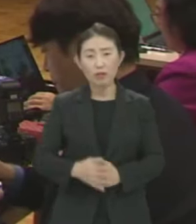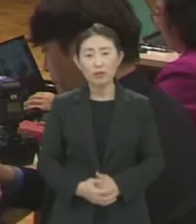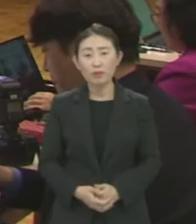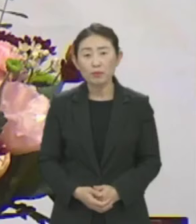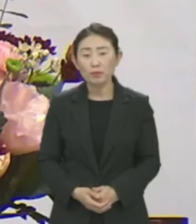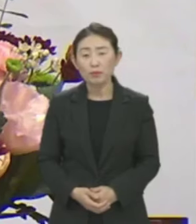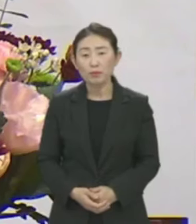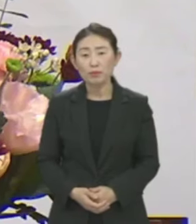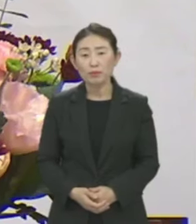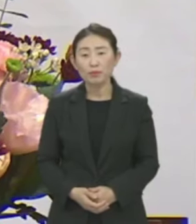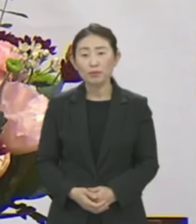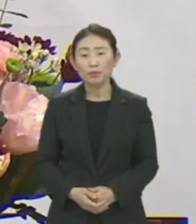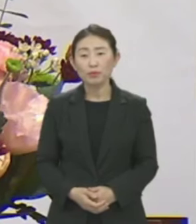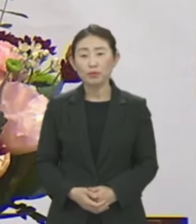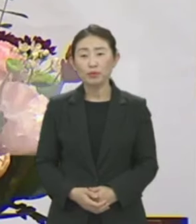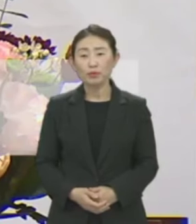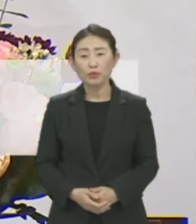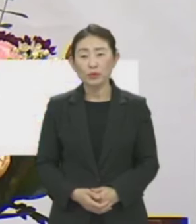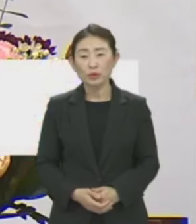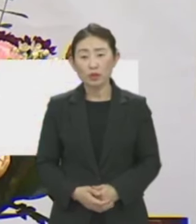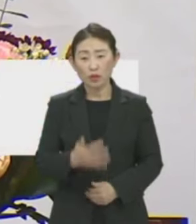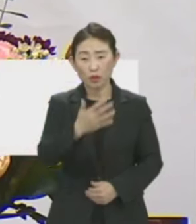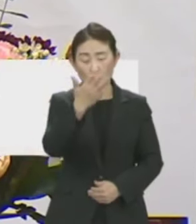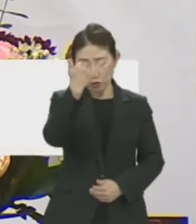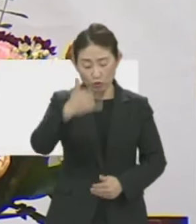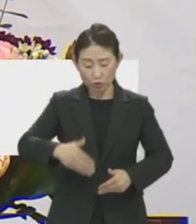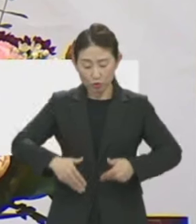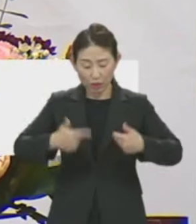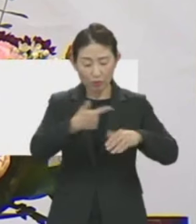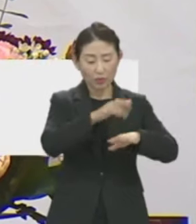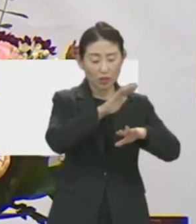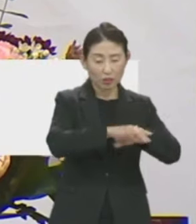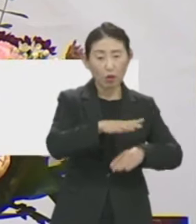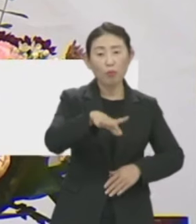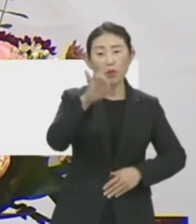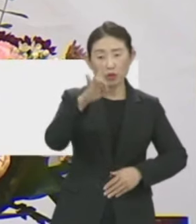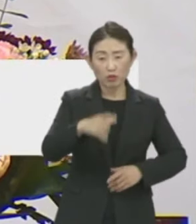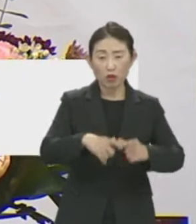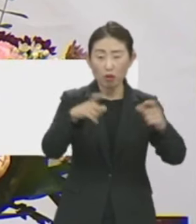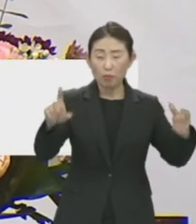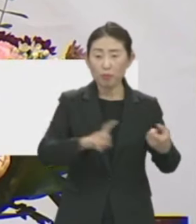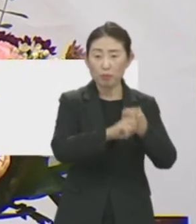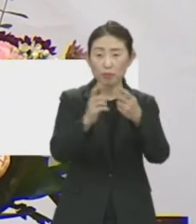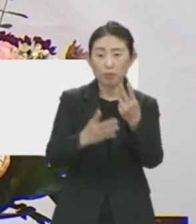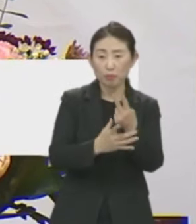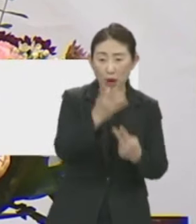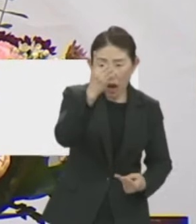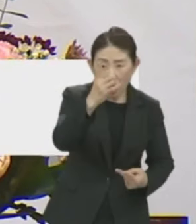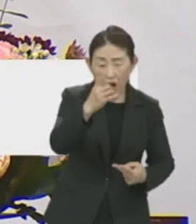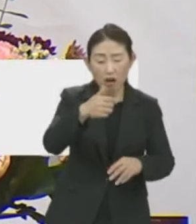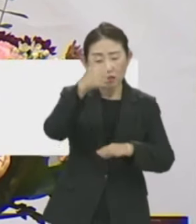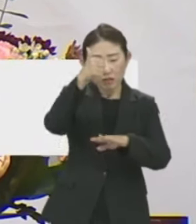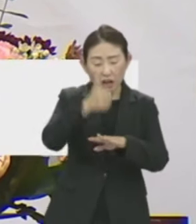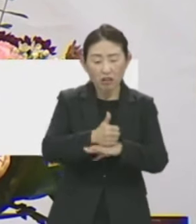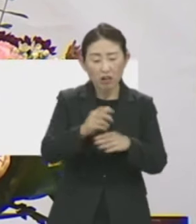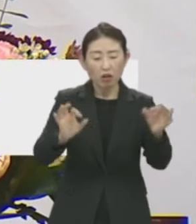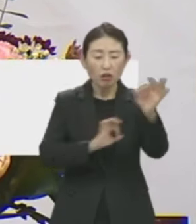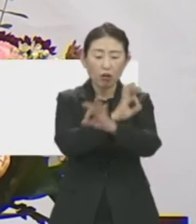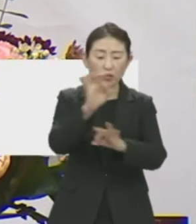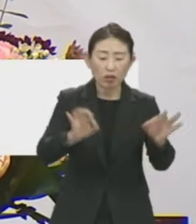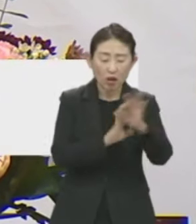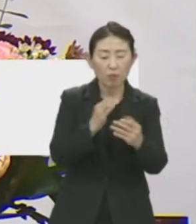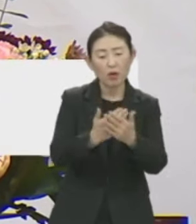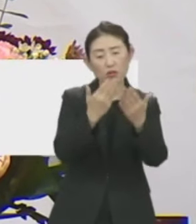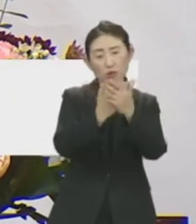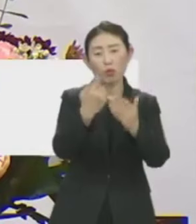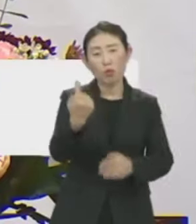전망입니다. 우선 충남 대전만 통합하더라도 상당히 큰 시너지 효과가 있을